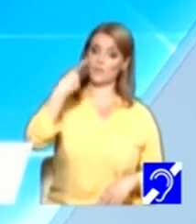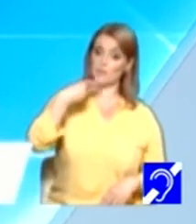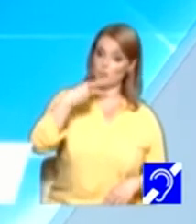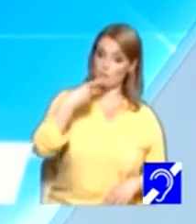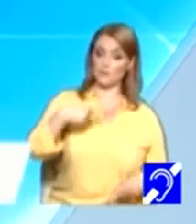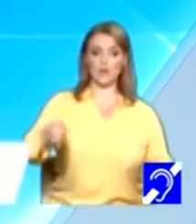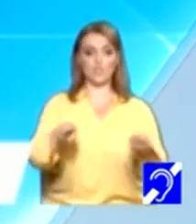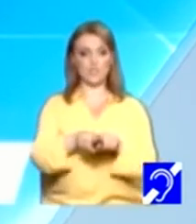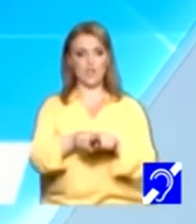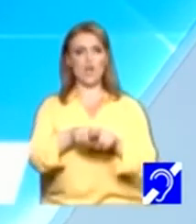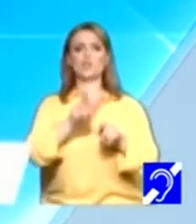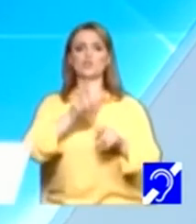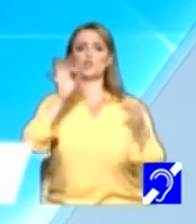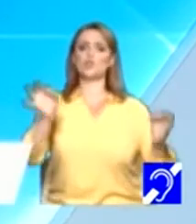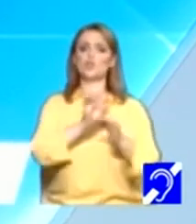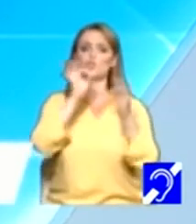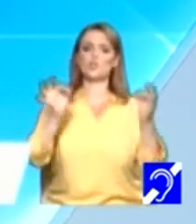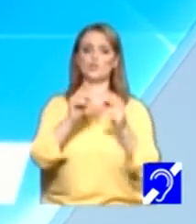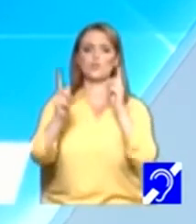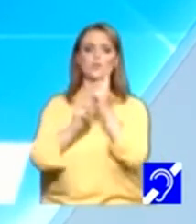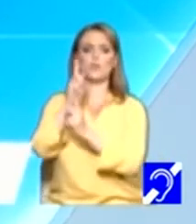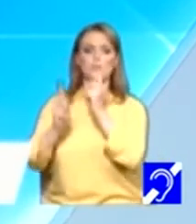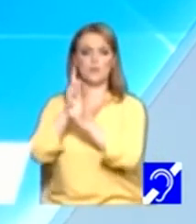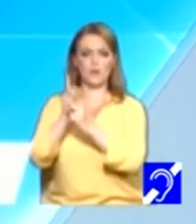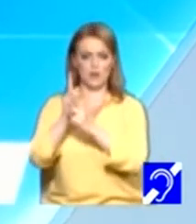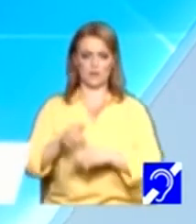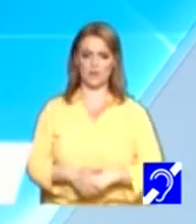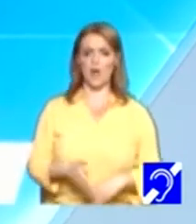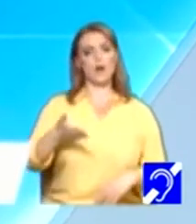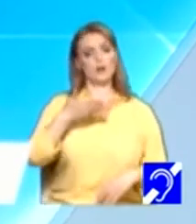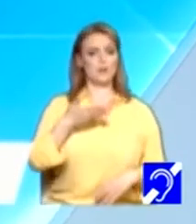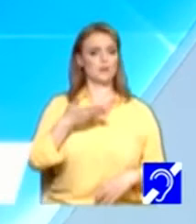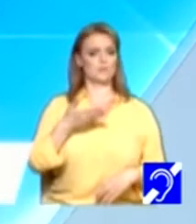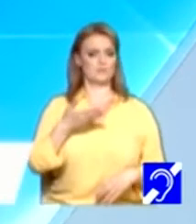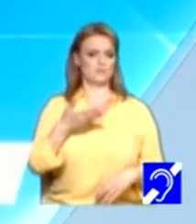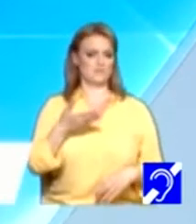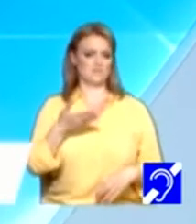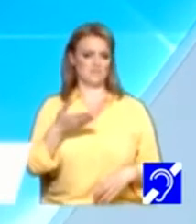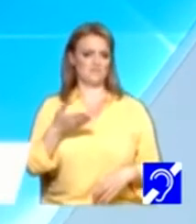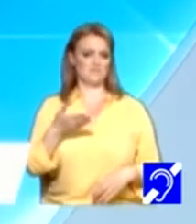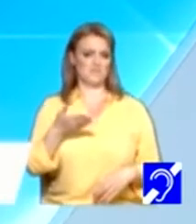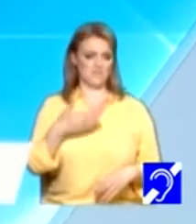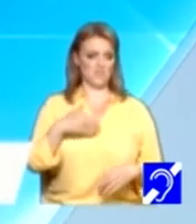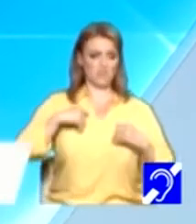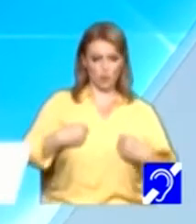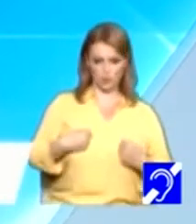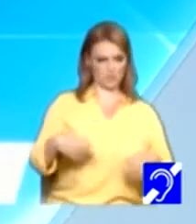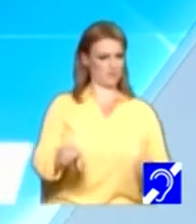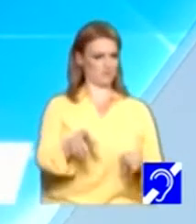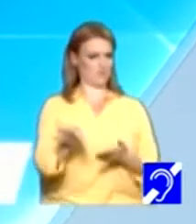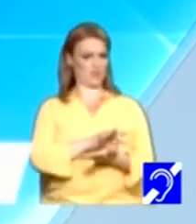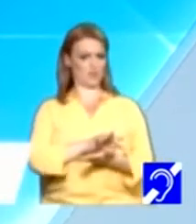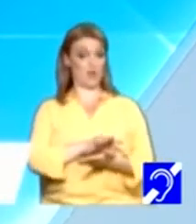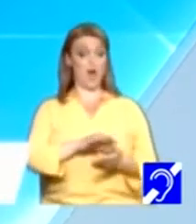stilul ăsta că nimic nu se schimbă, anume pesimist. Asta este o metodă foarte simplă de rezolvat orice problemă. Devii pasiv și tu.